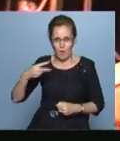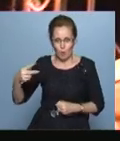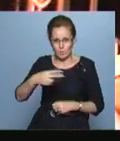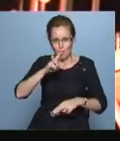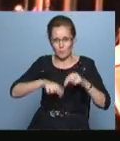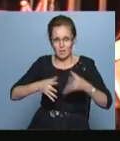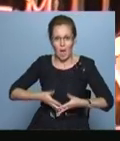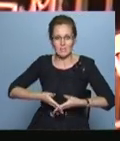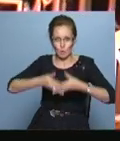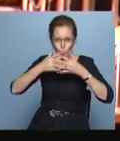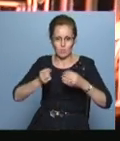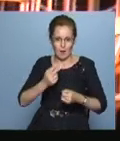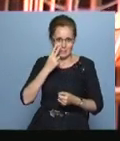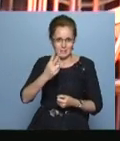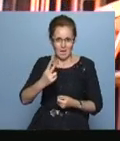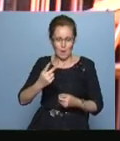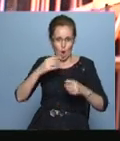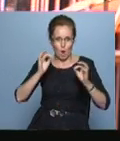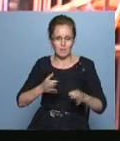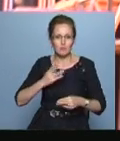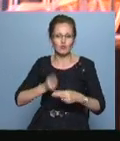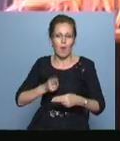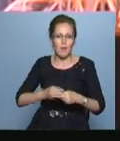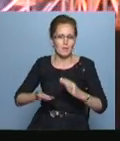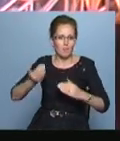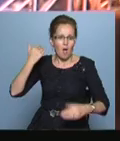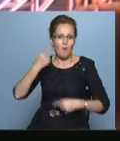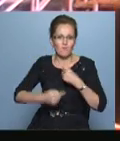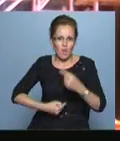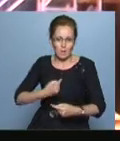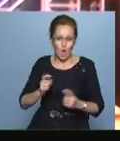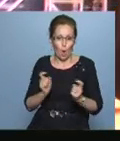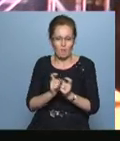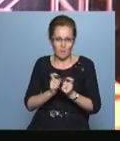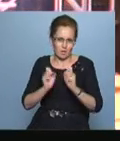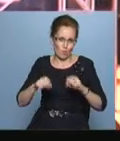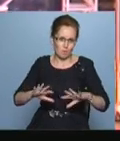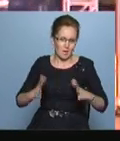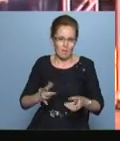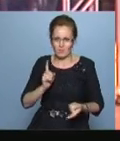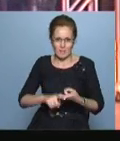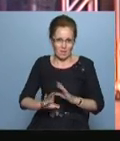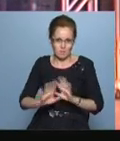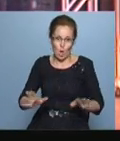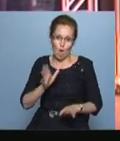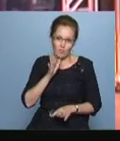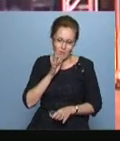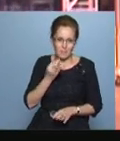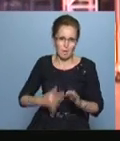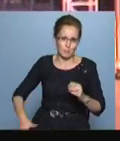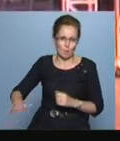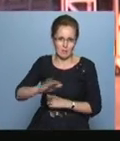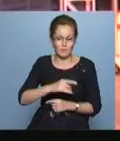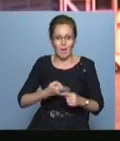как зримый образ нашего железного века, в котором конфликт может происходить вне зависимости от времени и пространства. Поэтому эта постановка